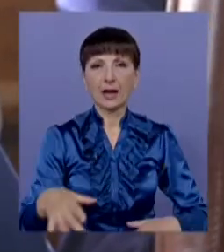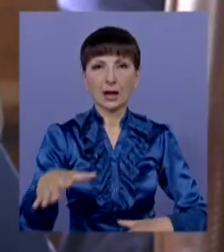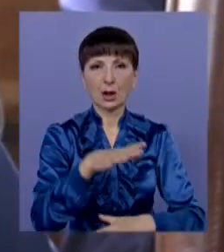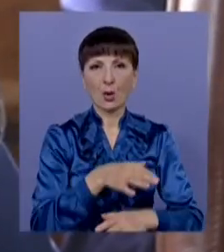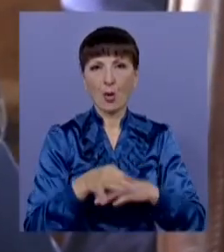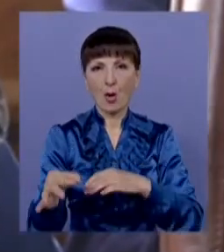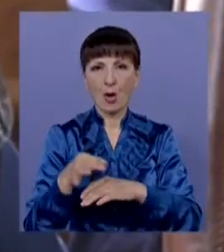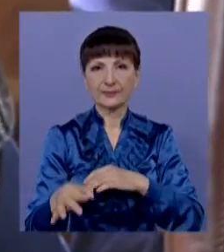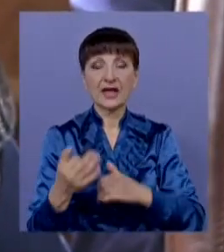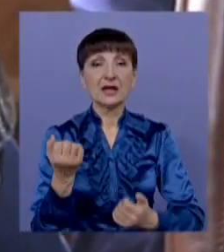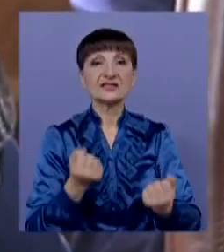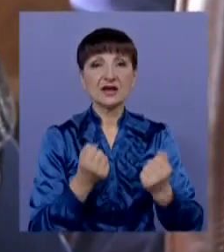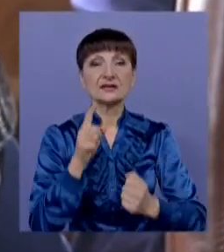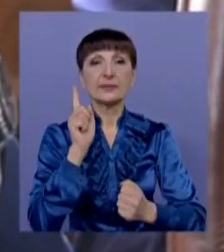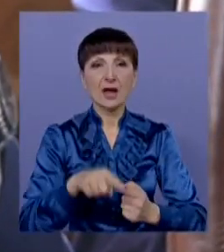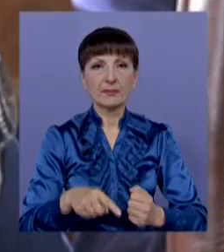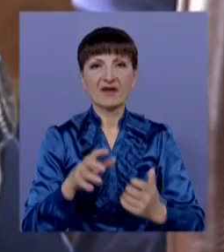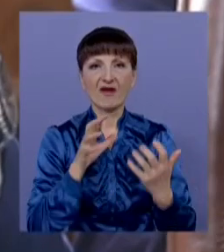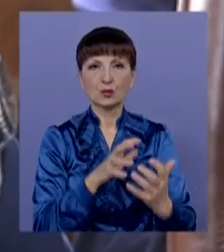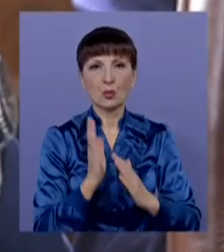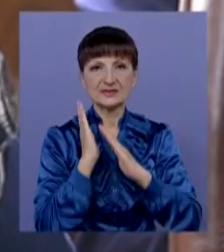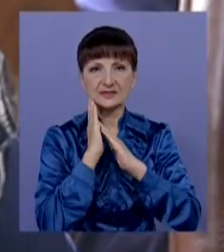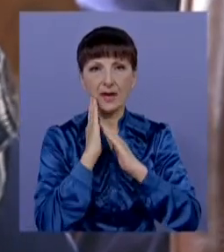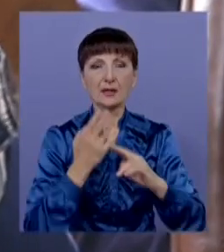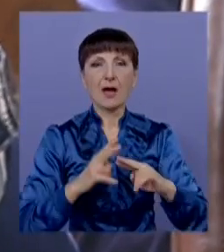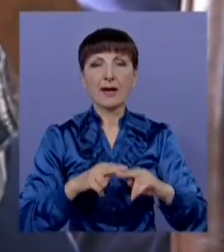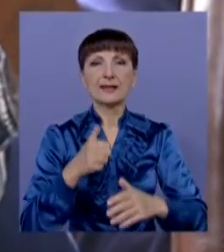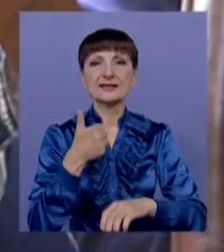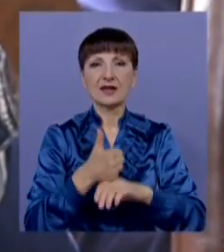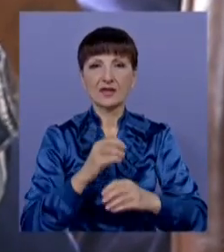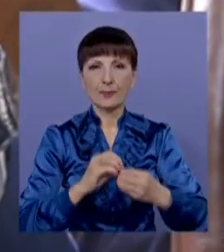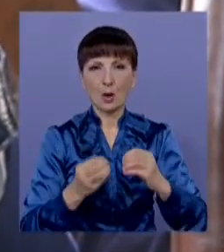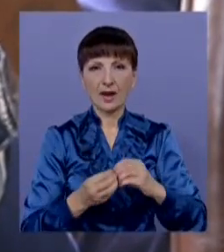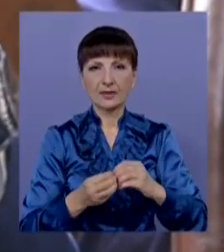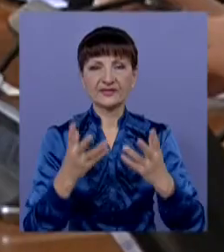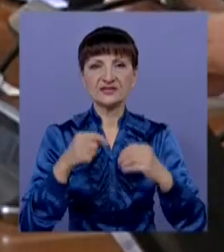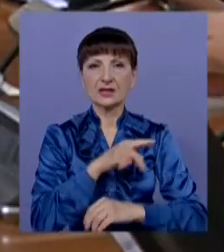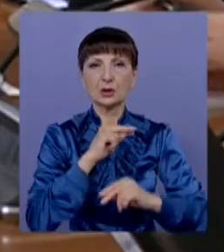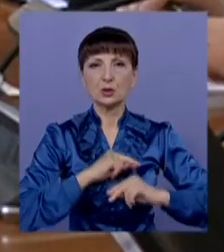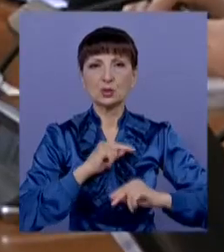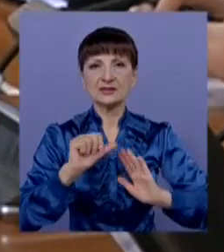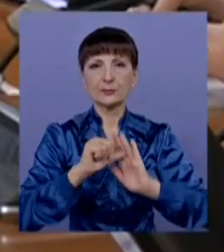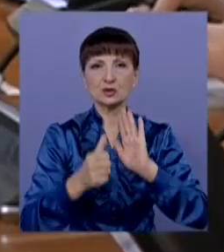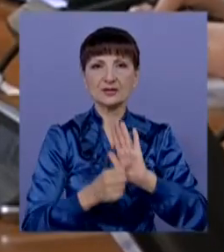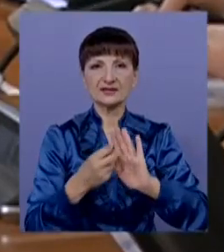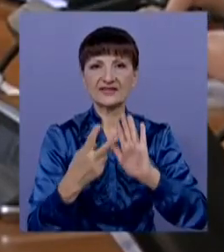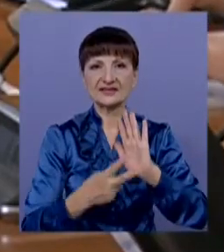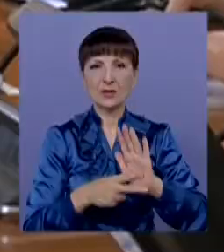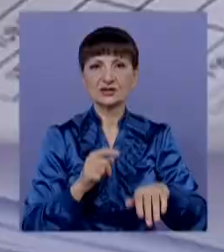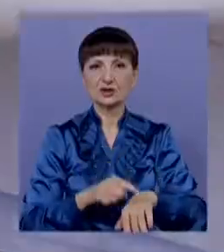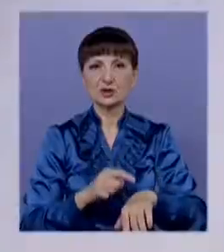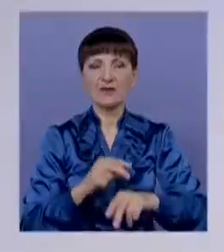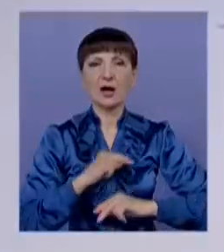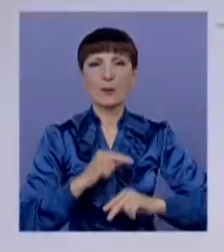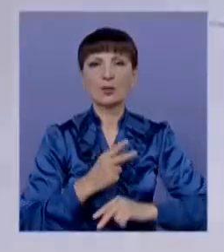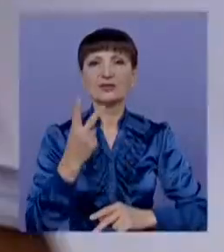Есть водители, которые спят прямо в общественном транспорте. Это основная проблема. Например, в день они трудятся по 16-18 часов. Работают